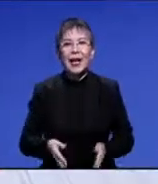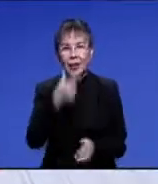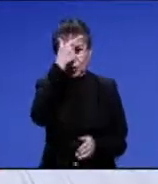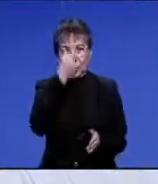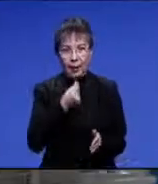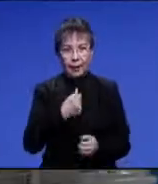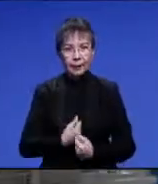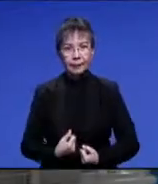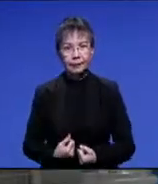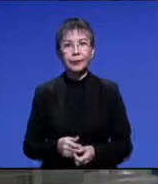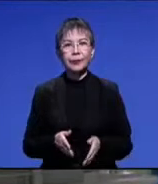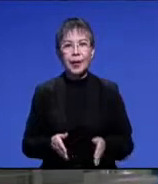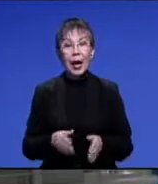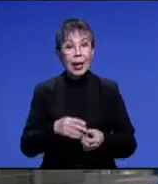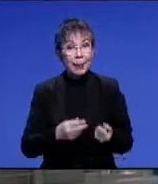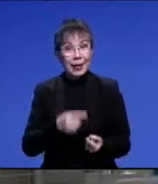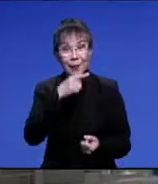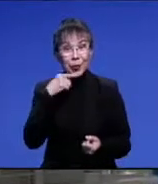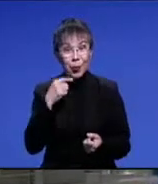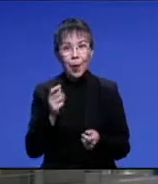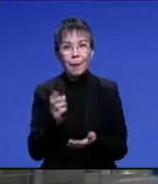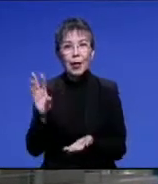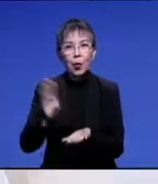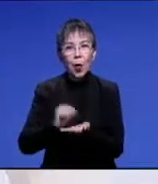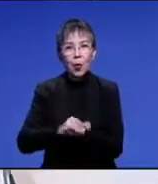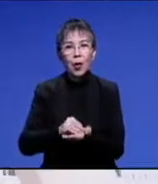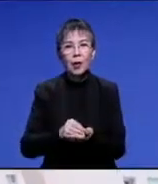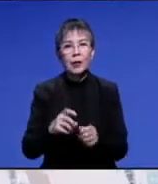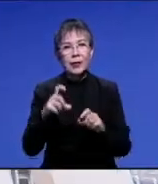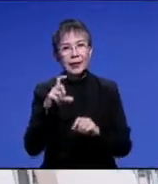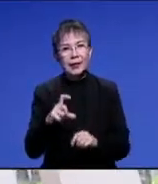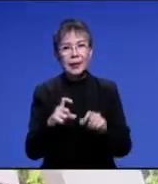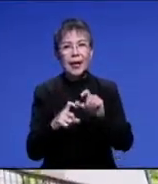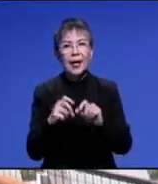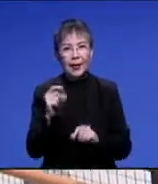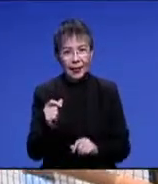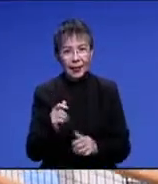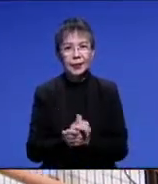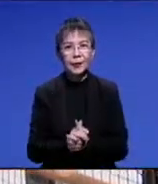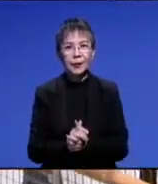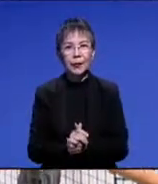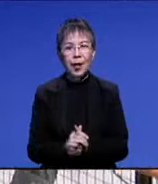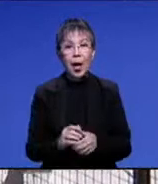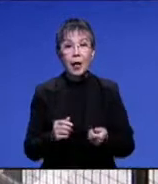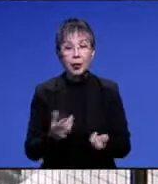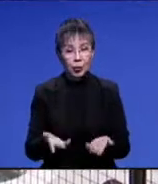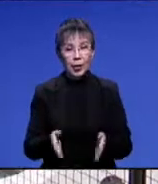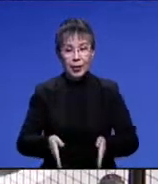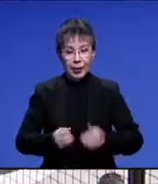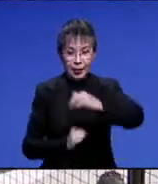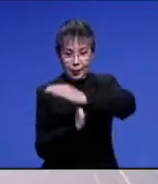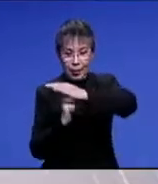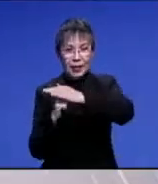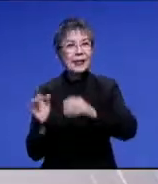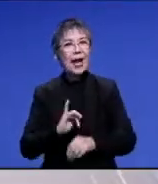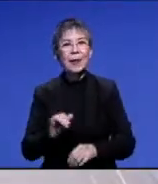seperti Sudirman, JPO Pasar Minggu akan dibangun menggunakan dana kompensasi perusahaan swasta. Selain Pasar Minggu, jembatan serupa juga akan dibangun di Daan